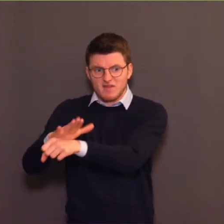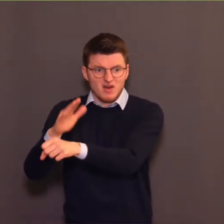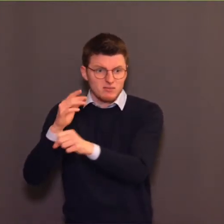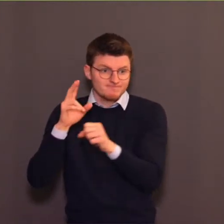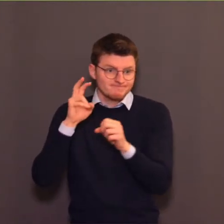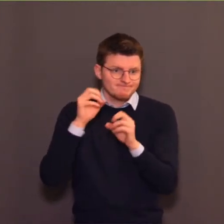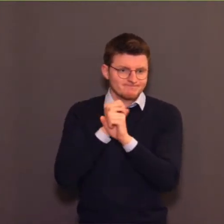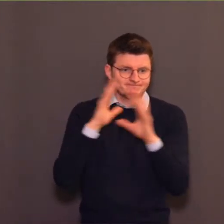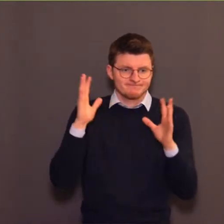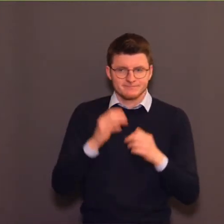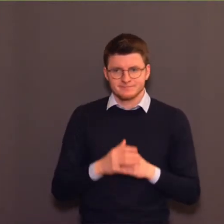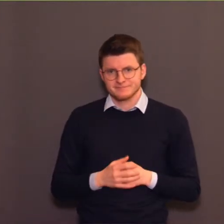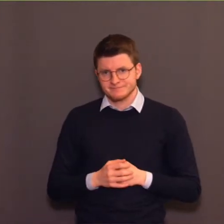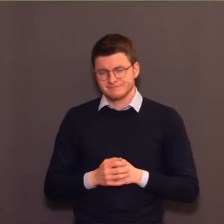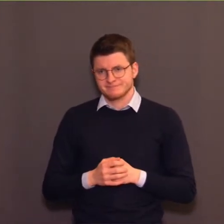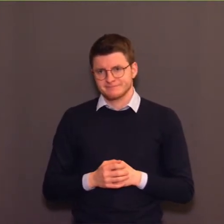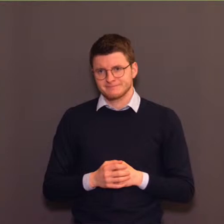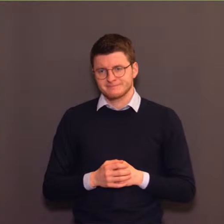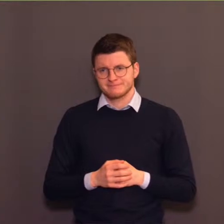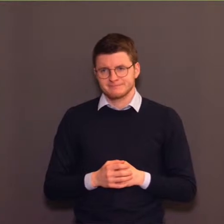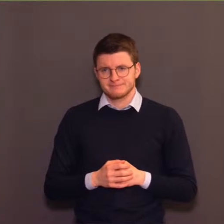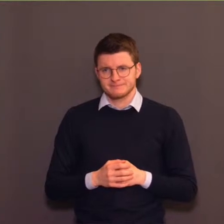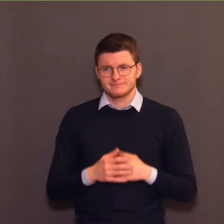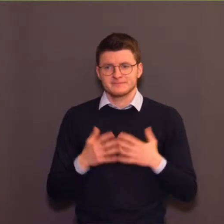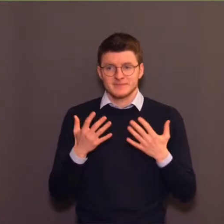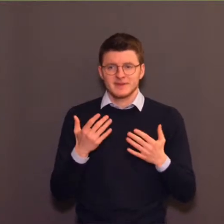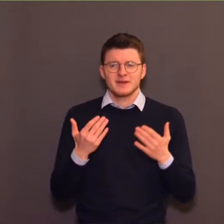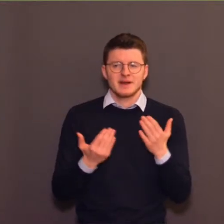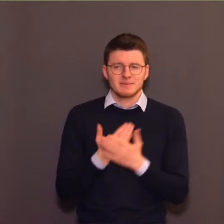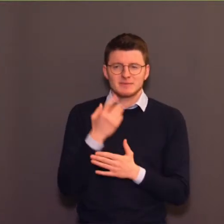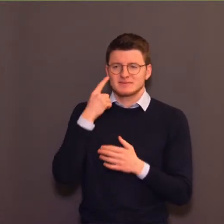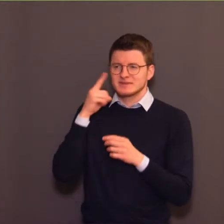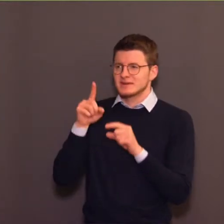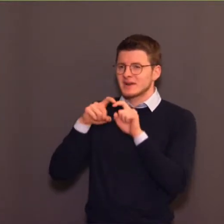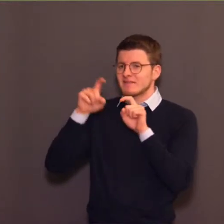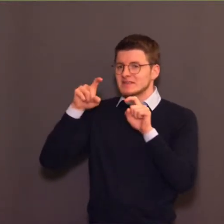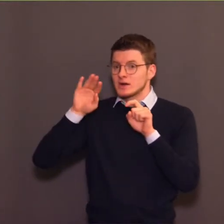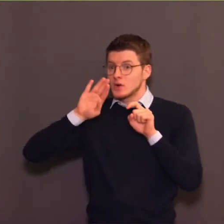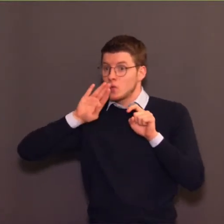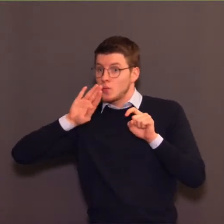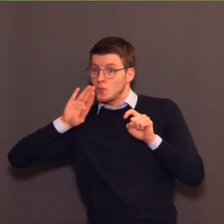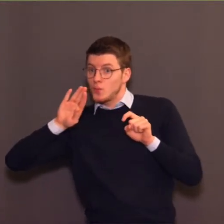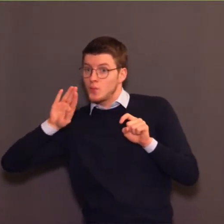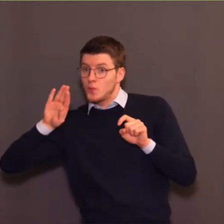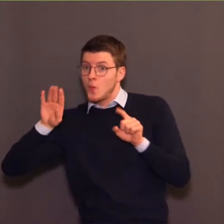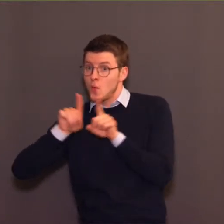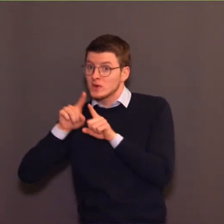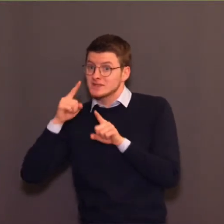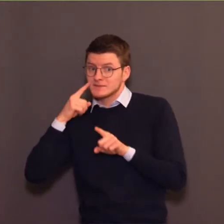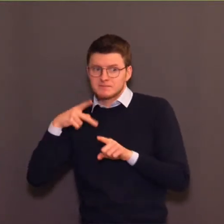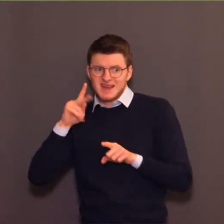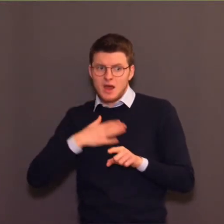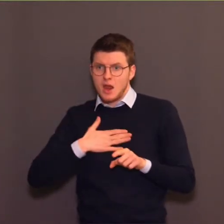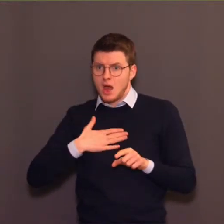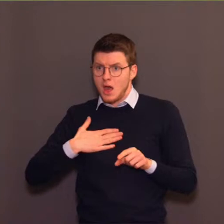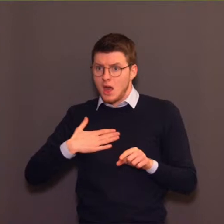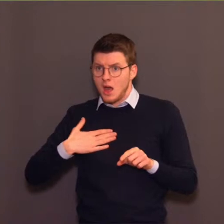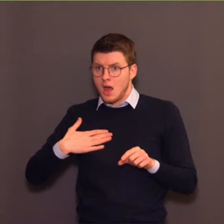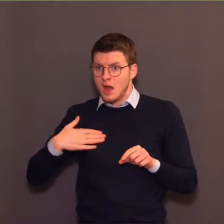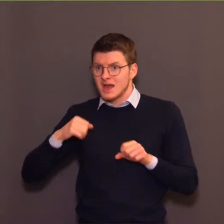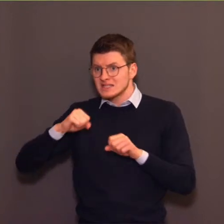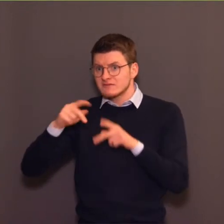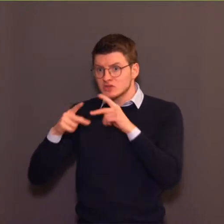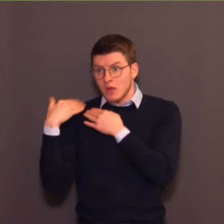Maar als u ook weer kijkt naar het uiteinde van de curve, dan ziet u dat de belasting ook een heel stuk langer hoog zal blijven.